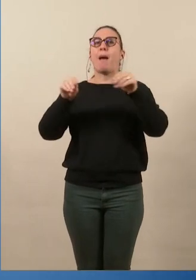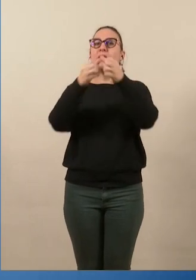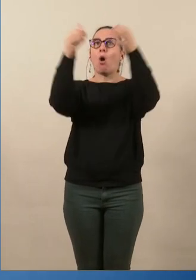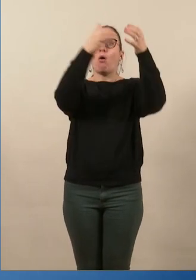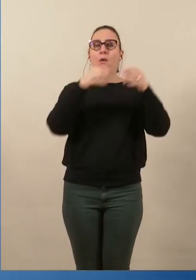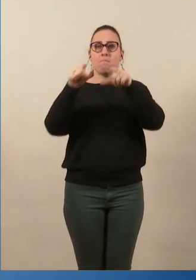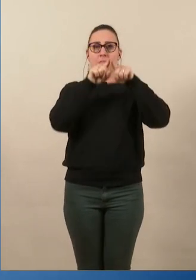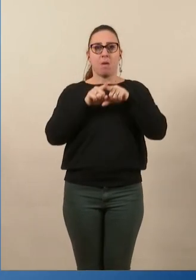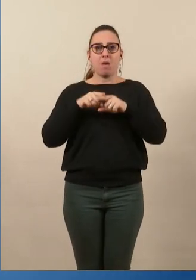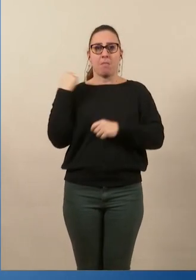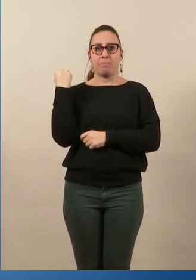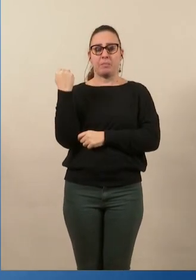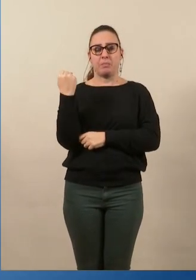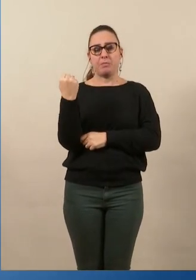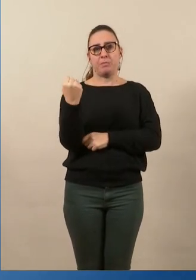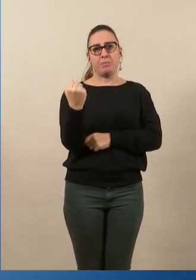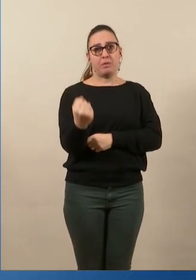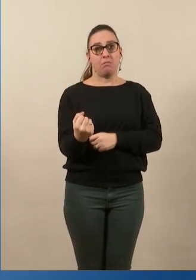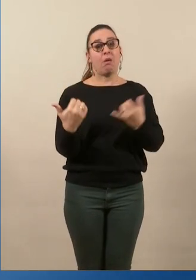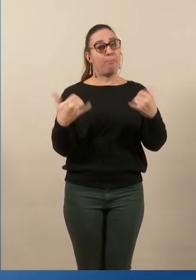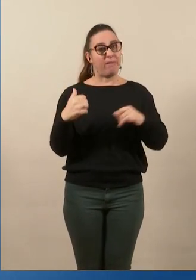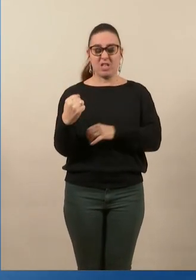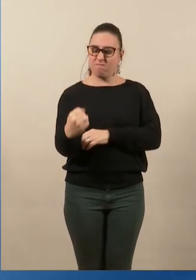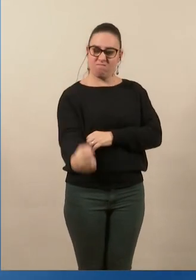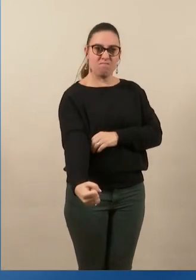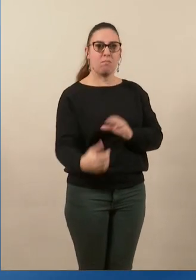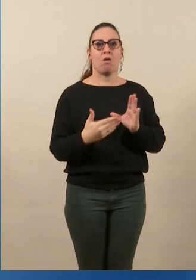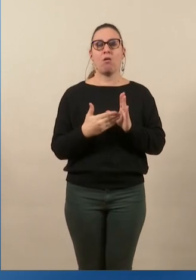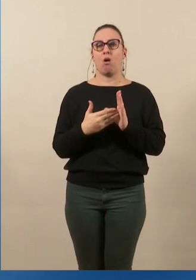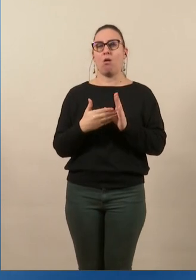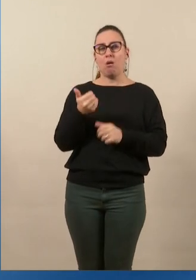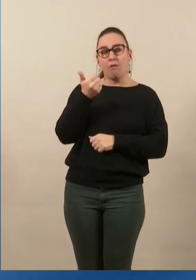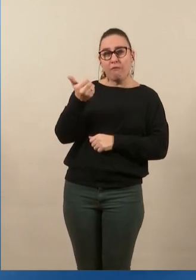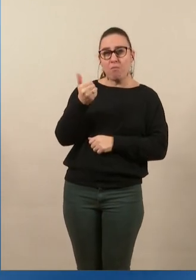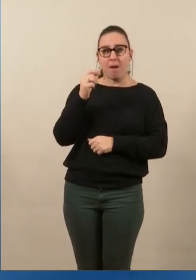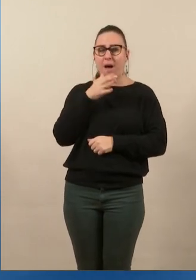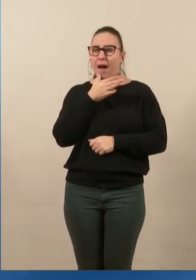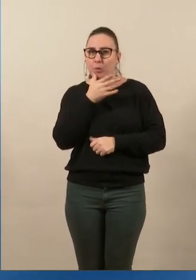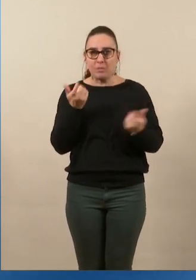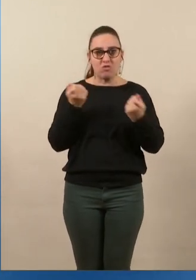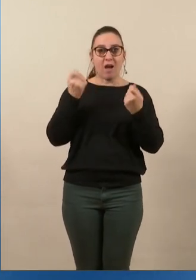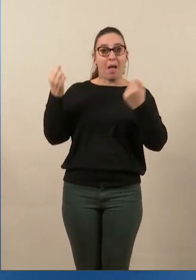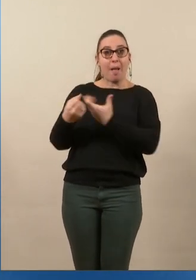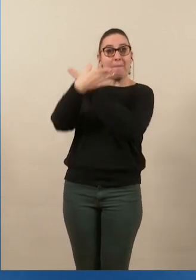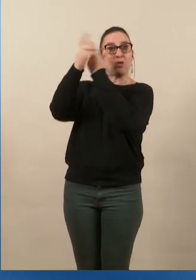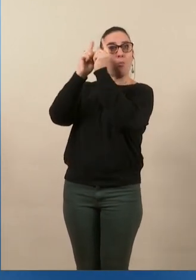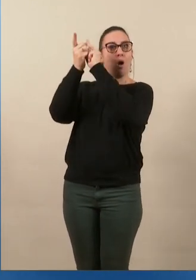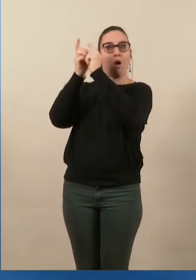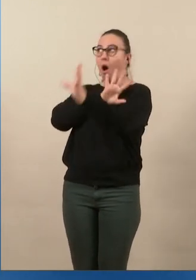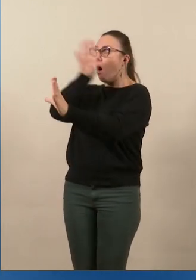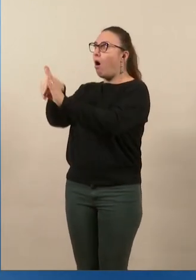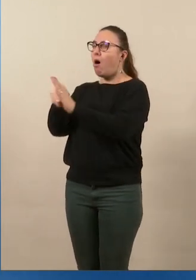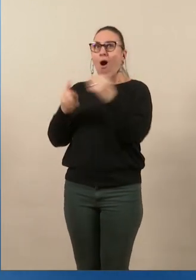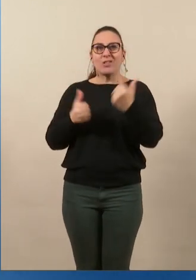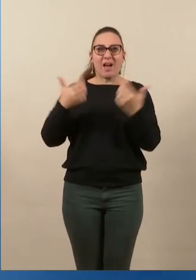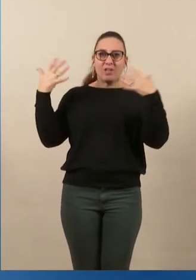s'aggrave chaque année et va continuer de s'aggraver car vous avez été incapable de profiter de la métropolisation pour mutualiser